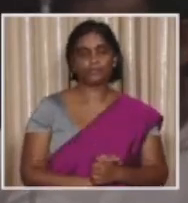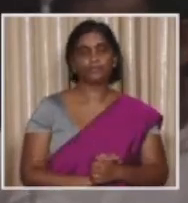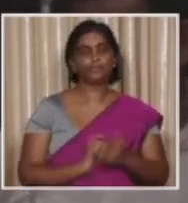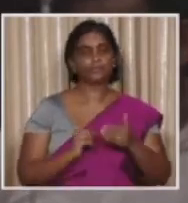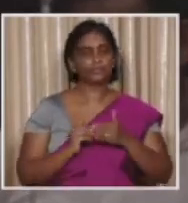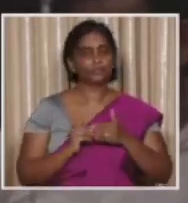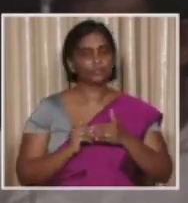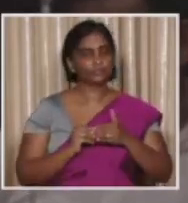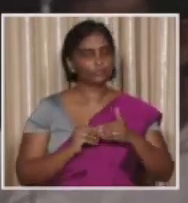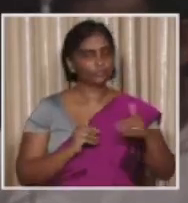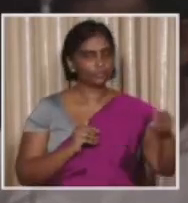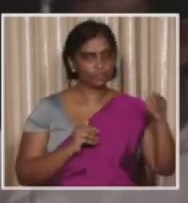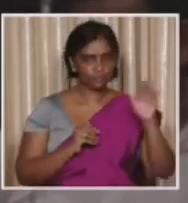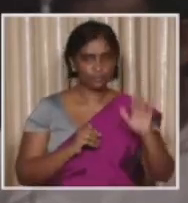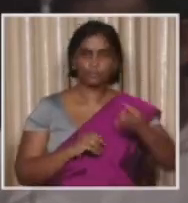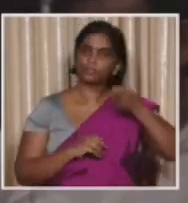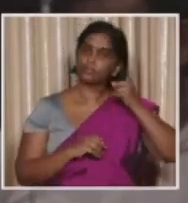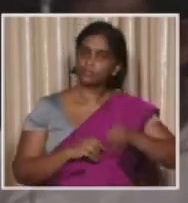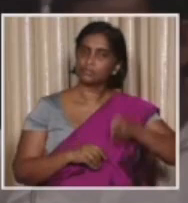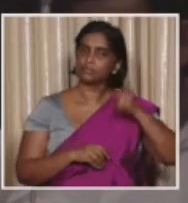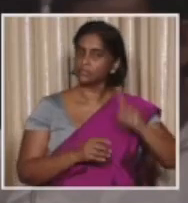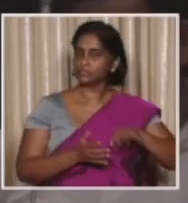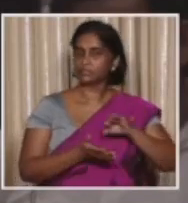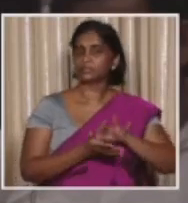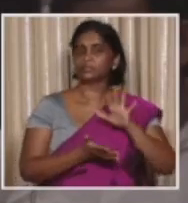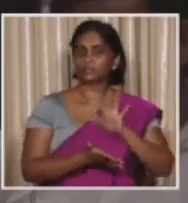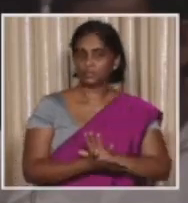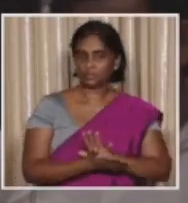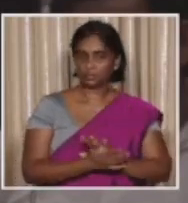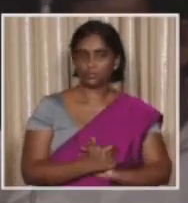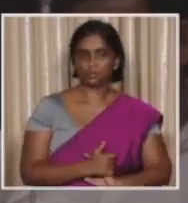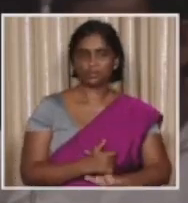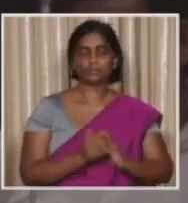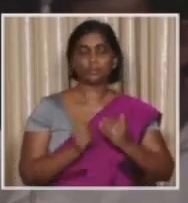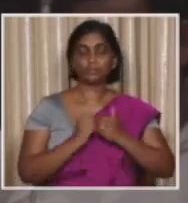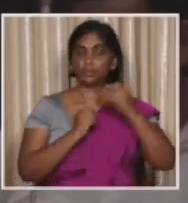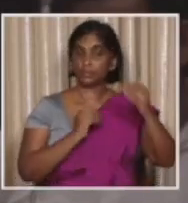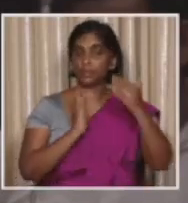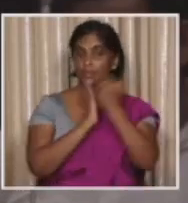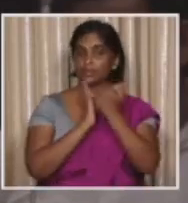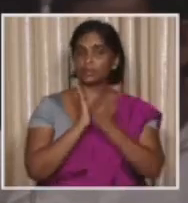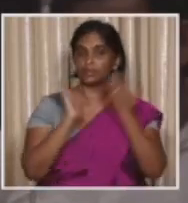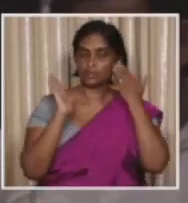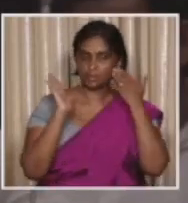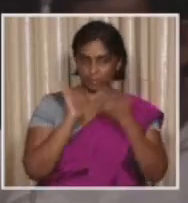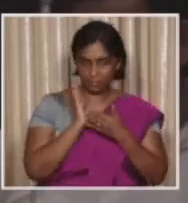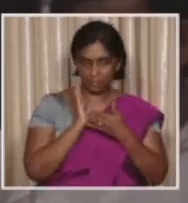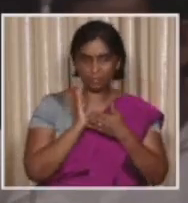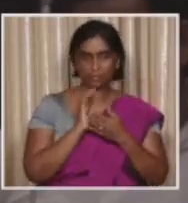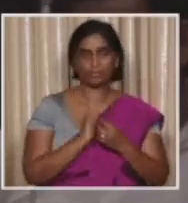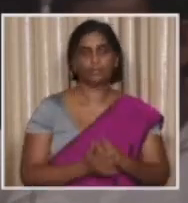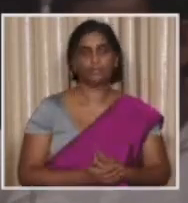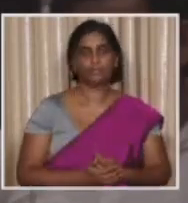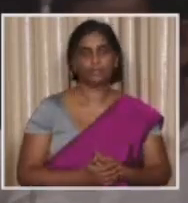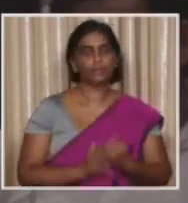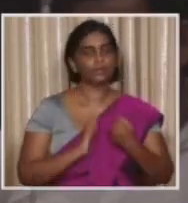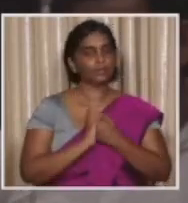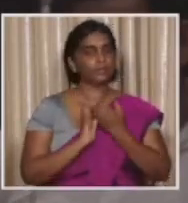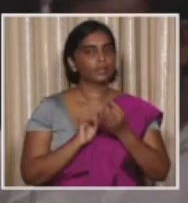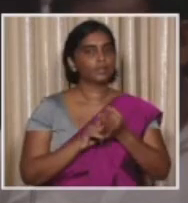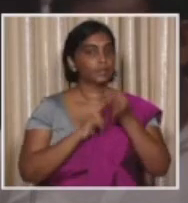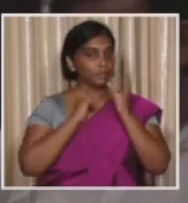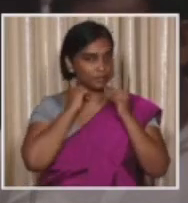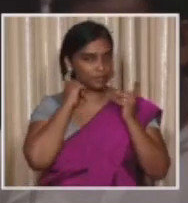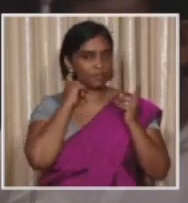അതികർ അതി എക്കങ്കതാവയാൻ സഹ ഇതിരി വെടപിരിവല പിലിബന്ധവ് അതികർ